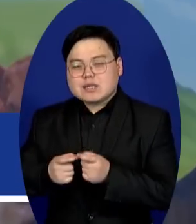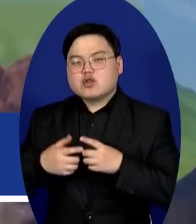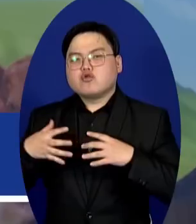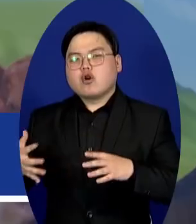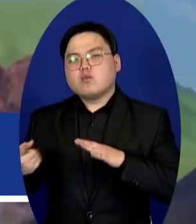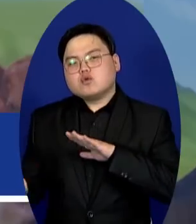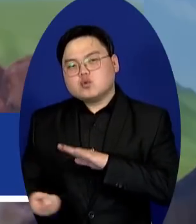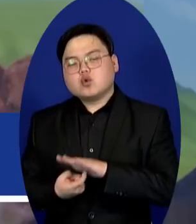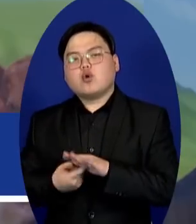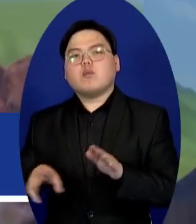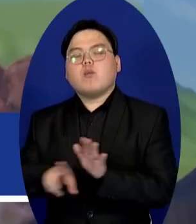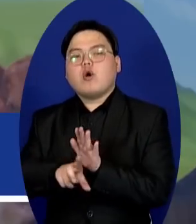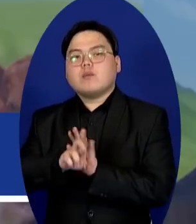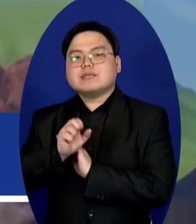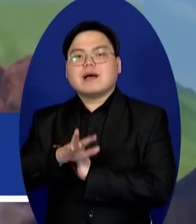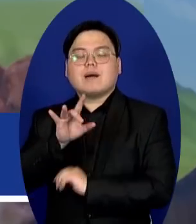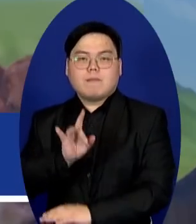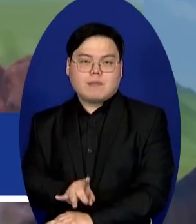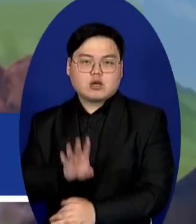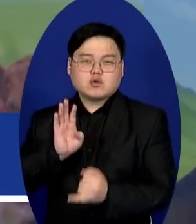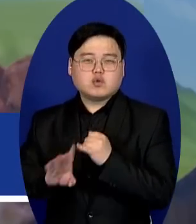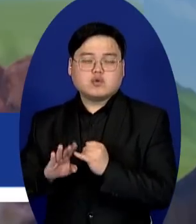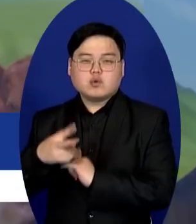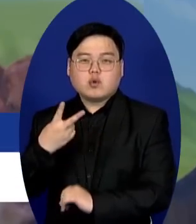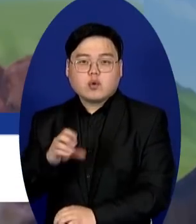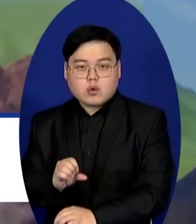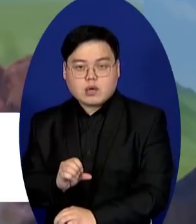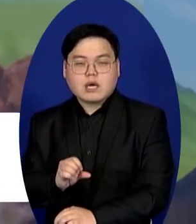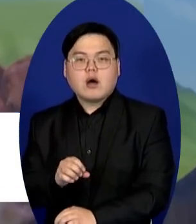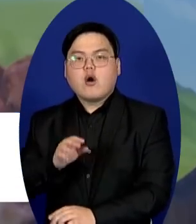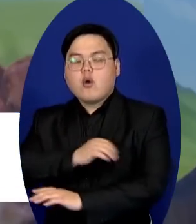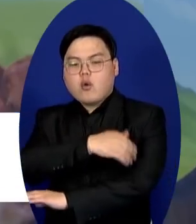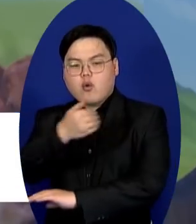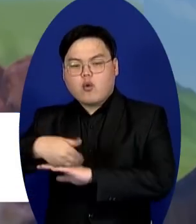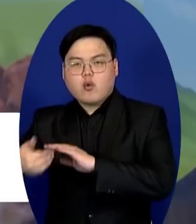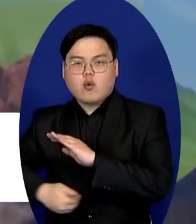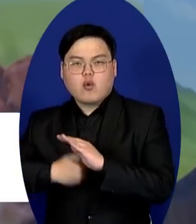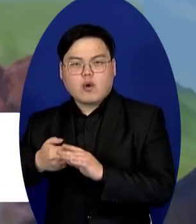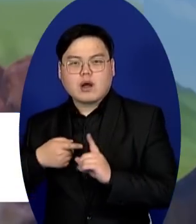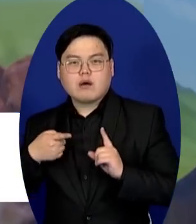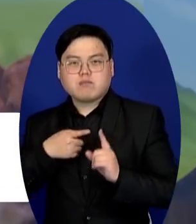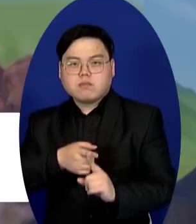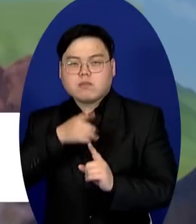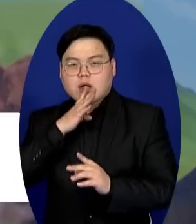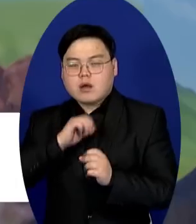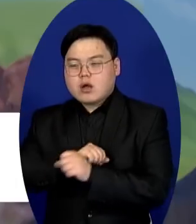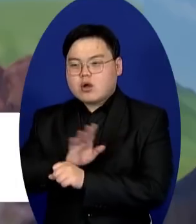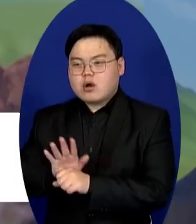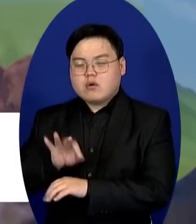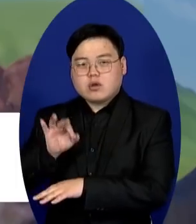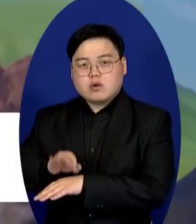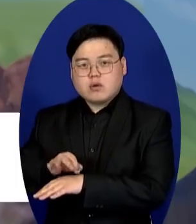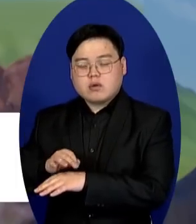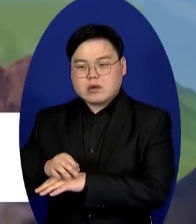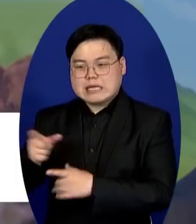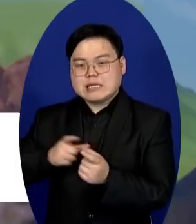ийм боломжтой салбар. Сүүлийн үеүүдэд бол уул уурхайгаа дагаад бас яг нэг ковидтой үед харахад уналтанд